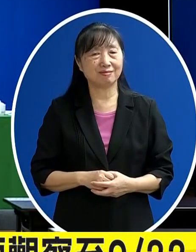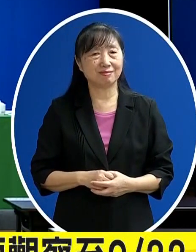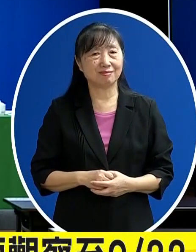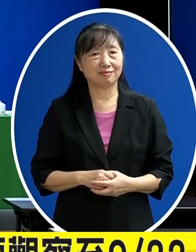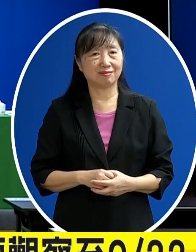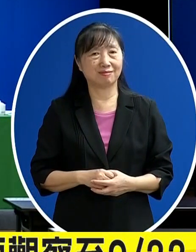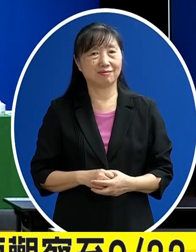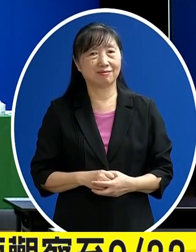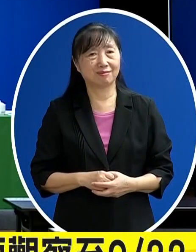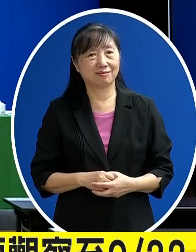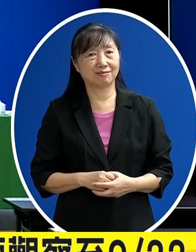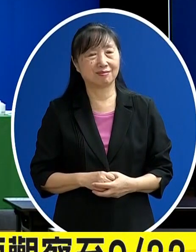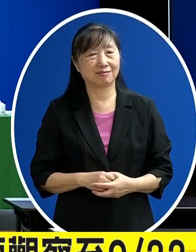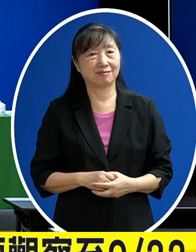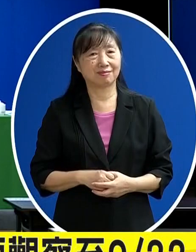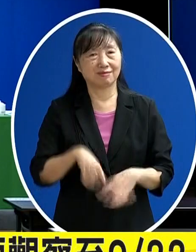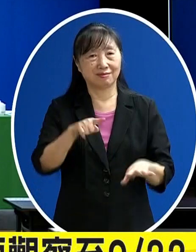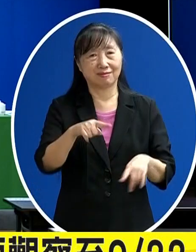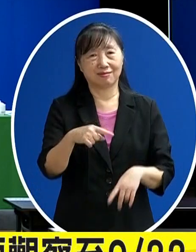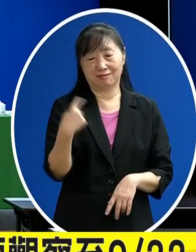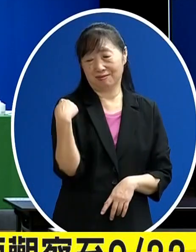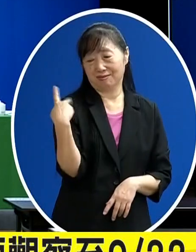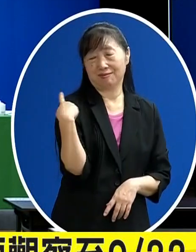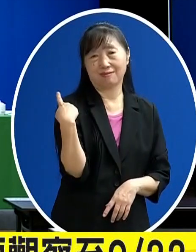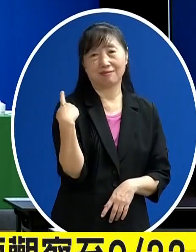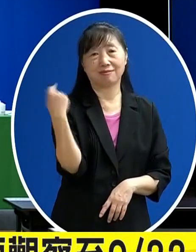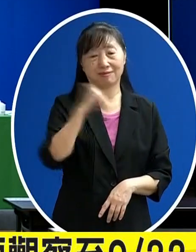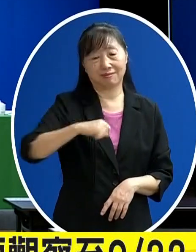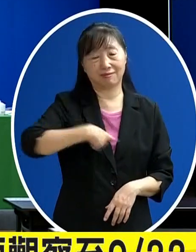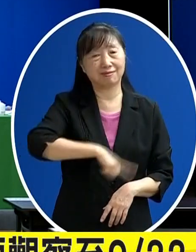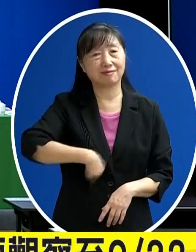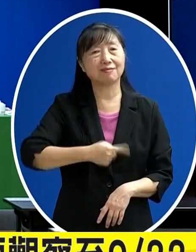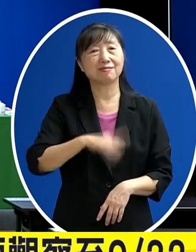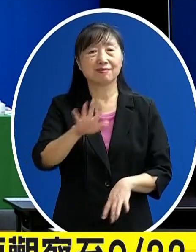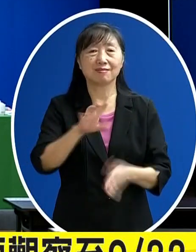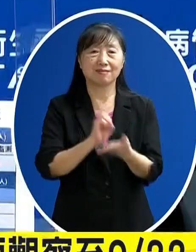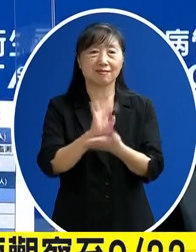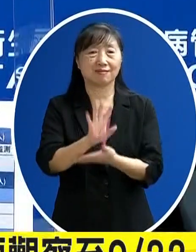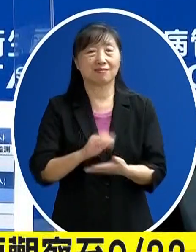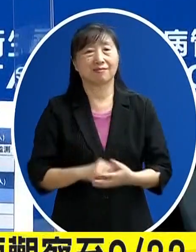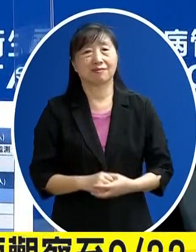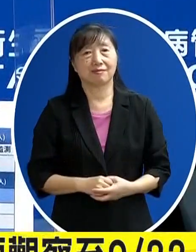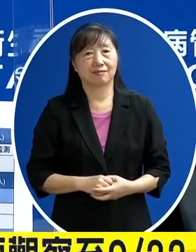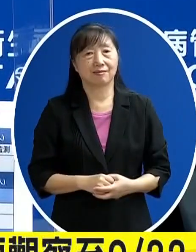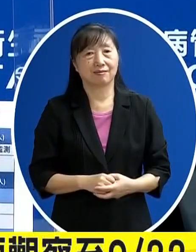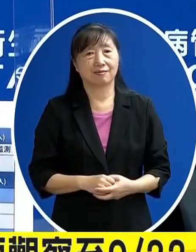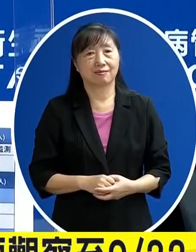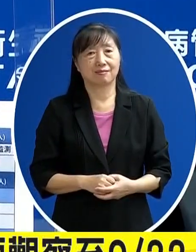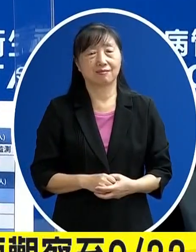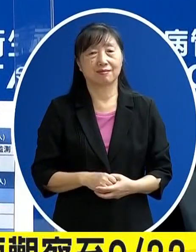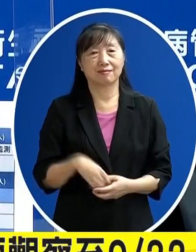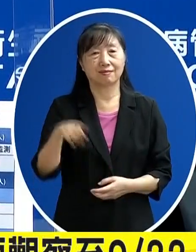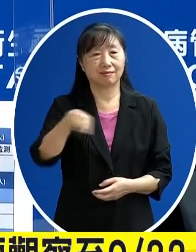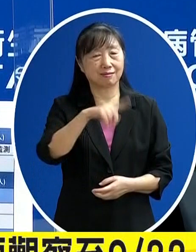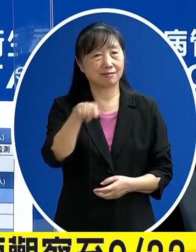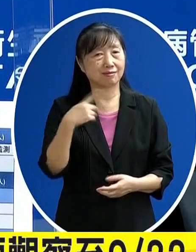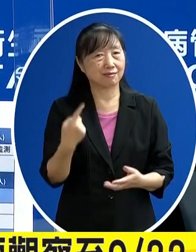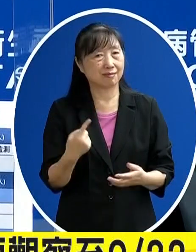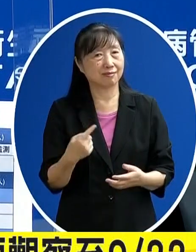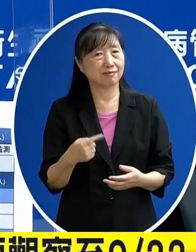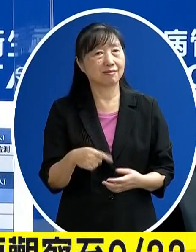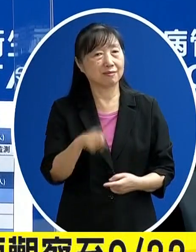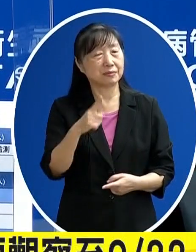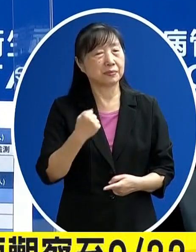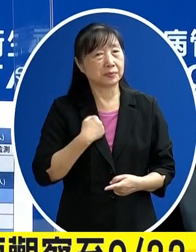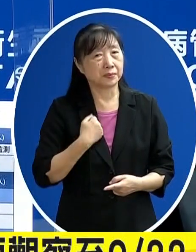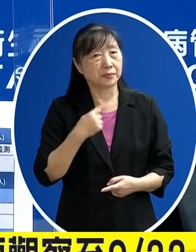好，那接着有关这两天有关于这些抗体，我们就会跟大家报告。基本上大家想要有一些对自己